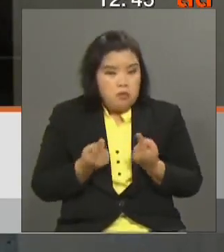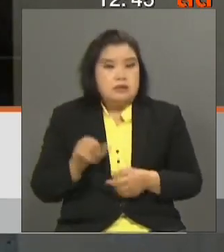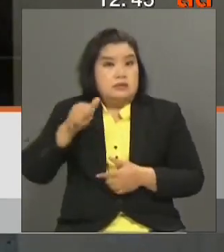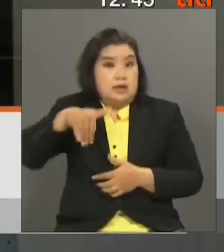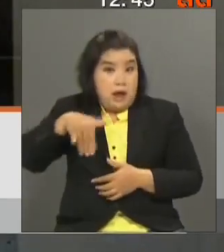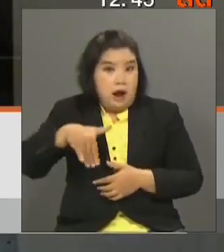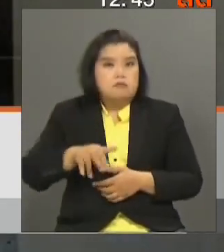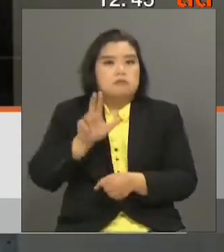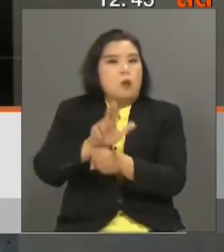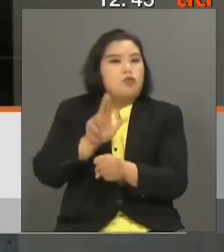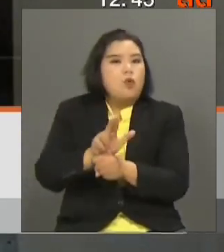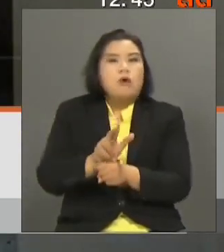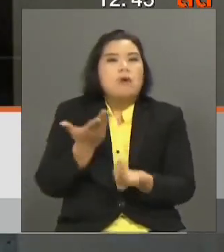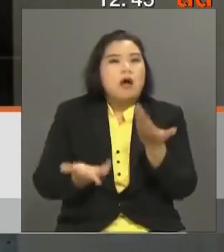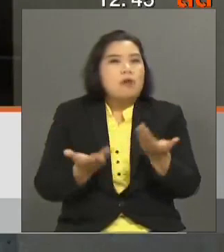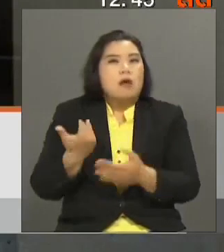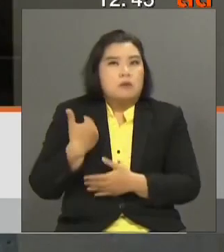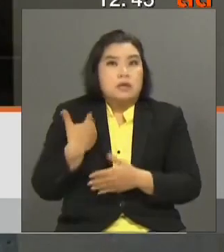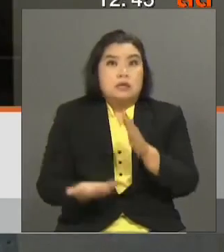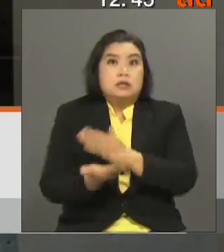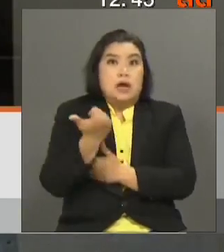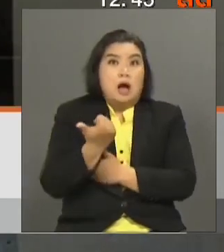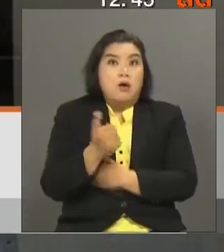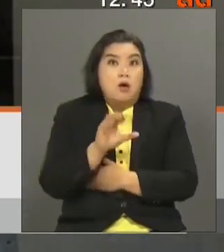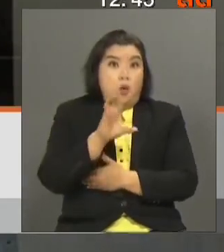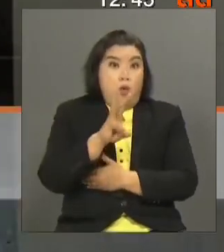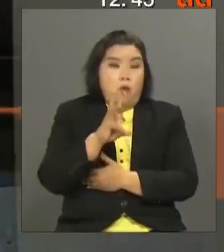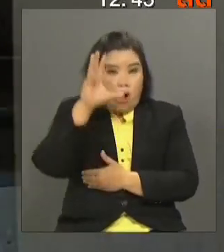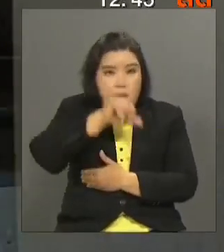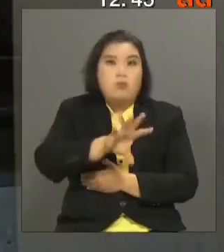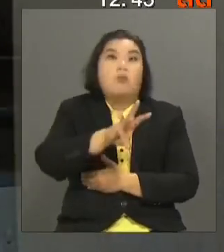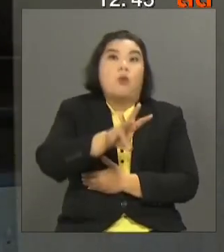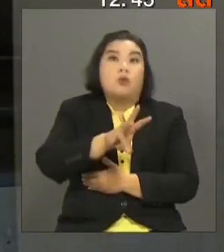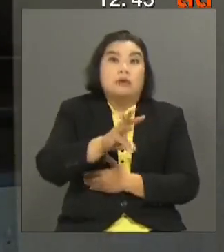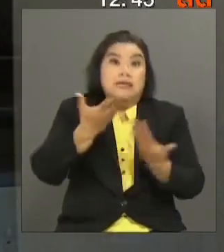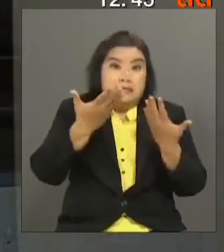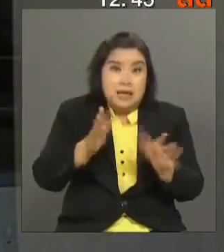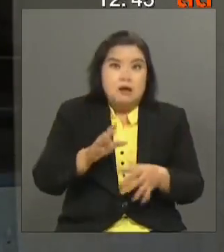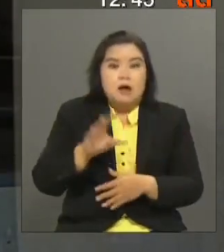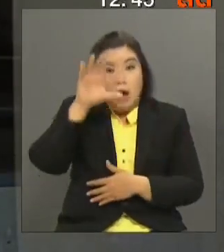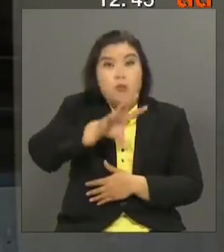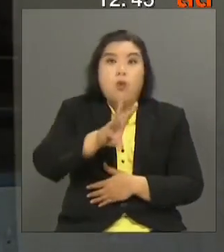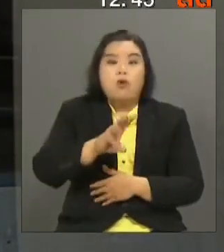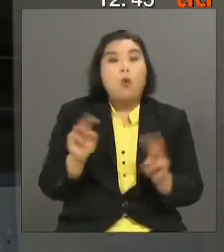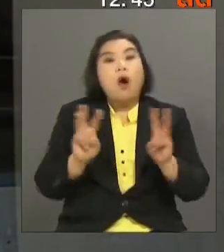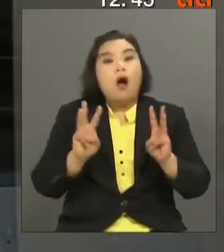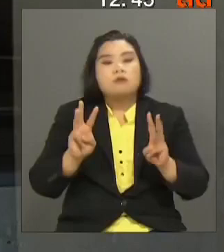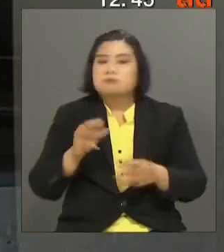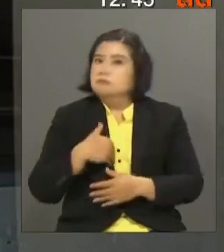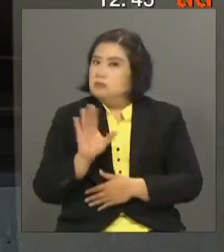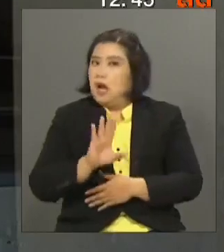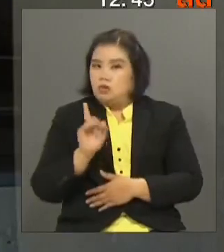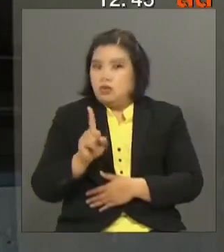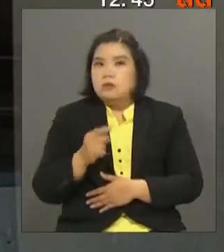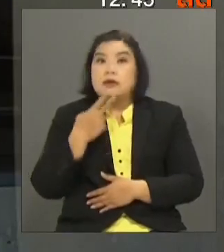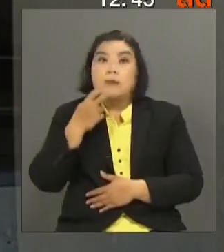ครับ พี่ขายขนมปังแต่6โมงเช้าจนถึง6โมงเย็นหลังจาก6โมงเย็นพี่ไม่ได้ทำอะไรเวลาว่างพี่มาช่วยเขา